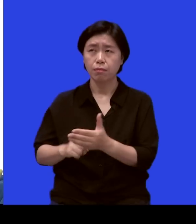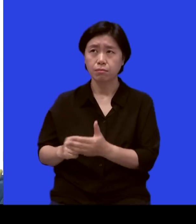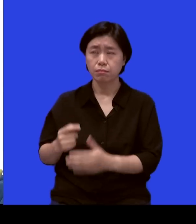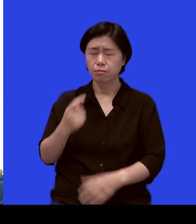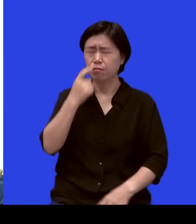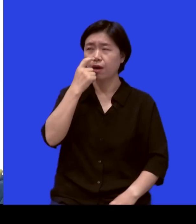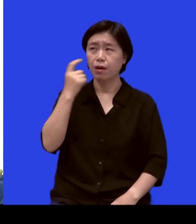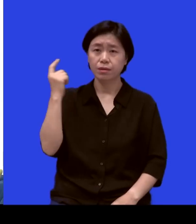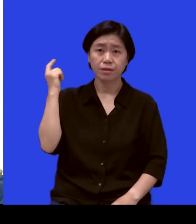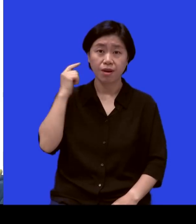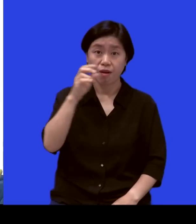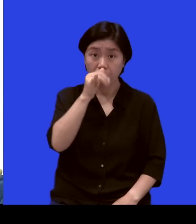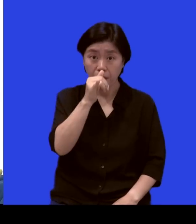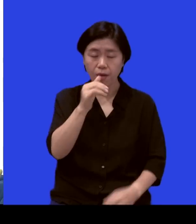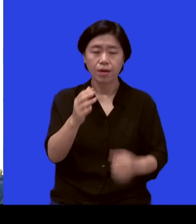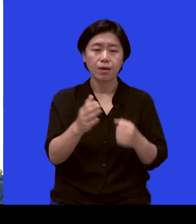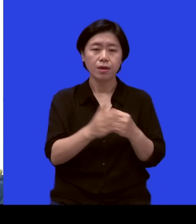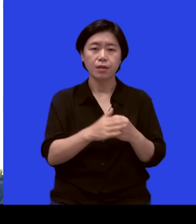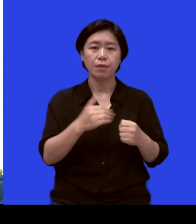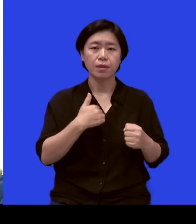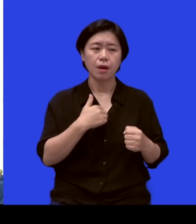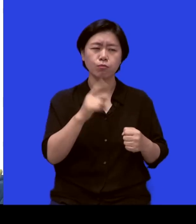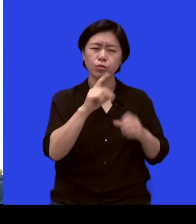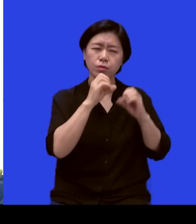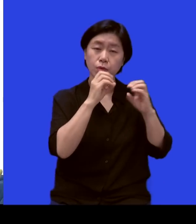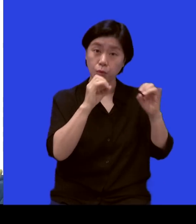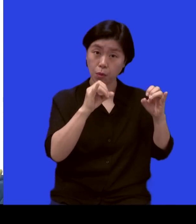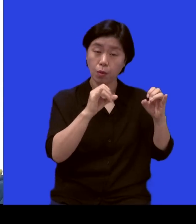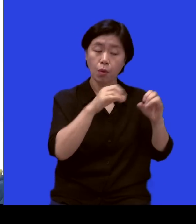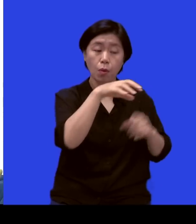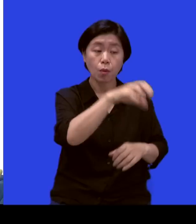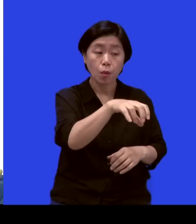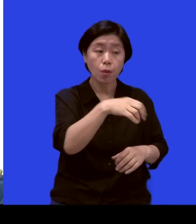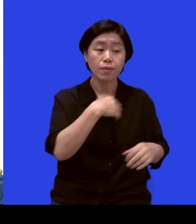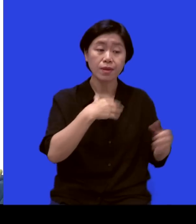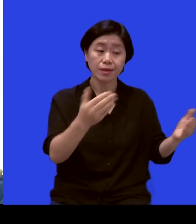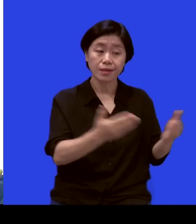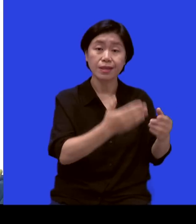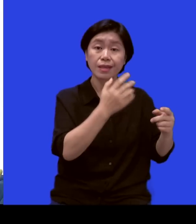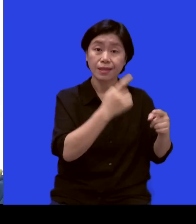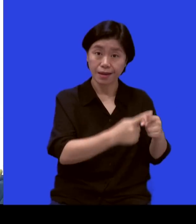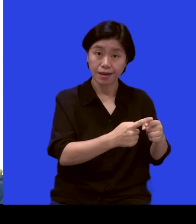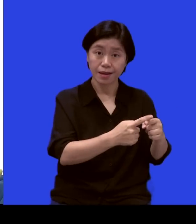다른 선교기관에서 일을 하다가 그냥 그 음성을 듣고 바로